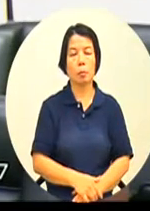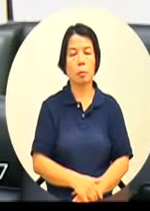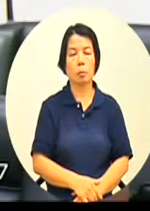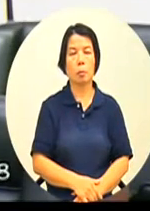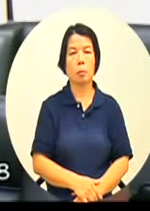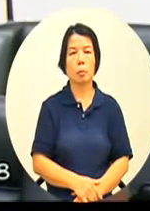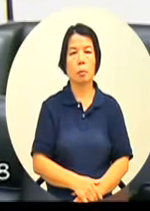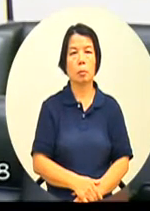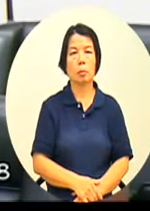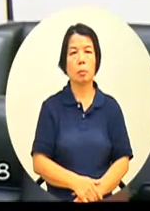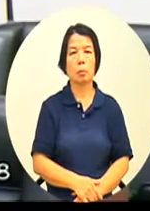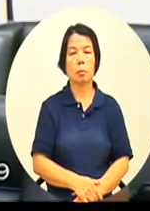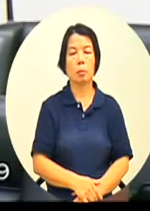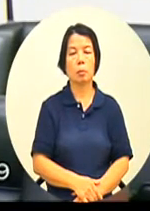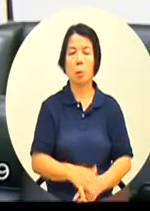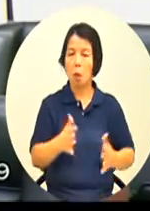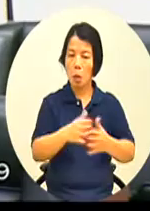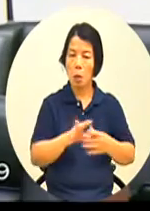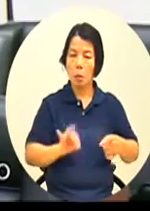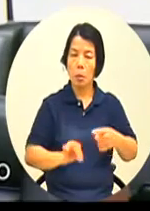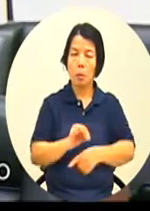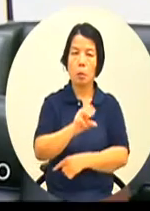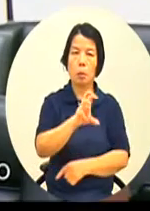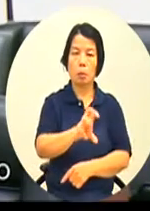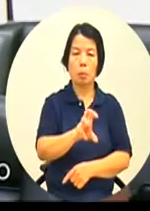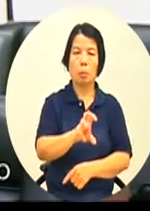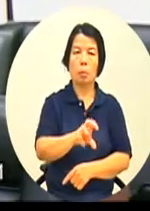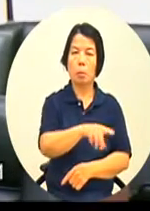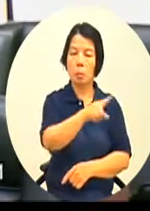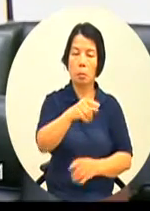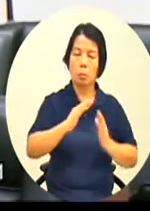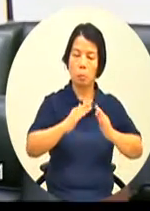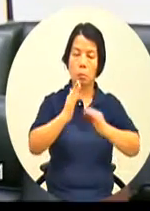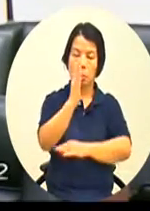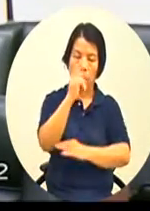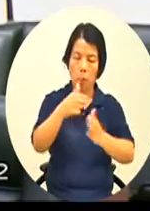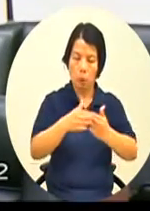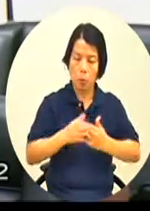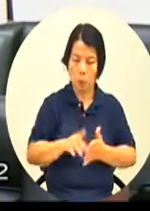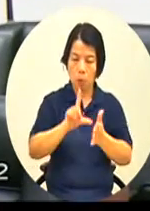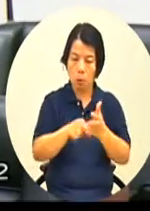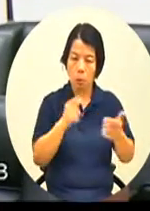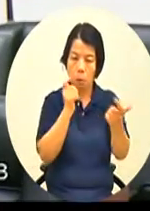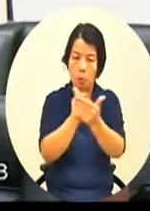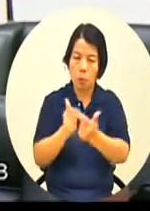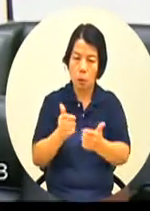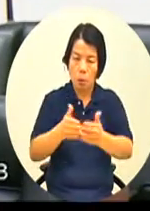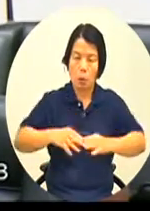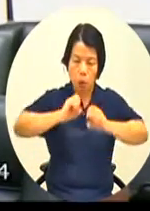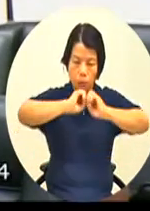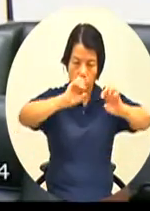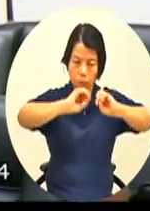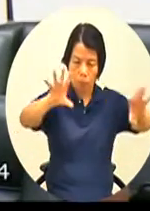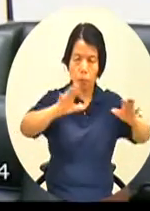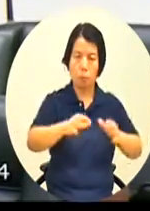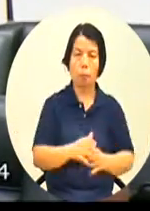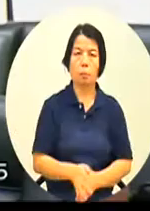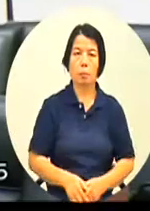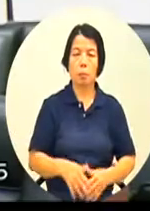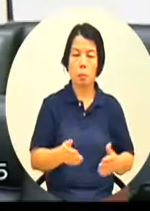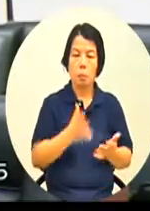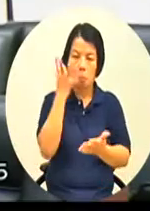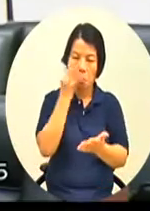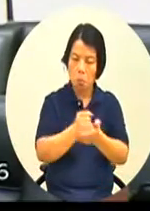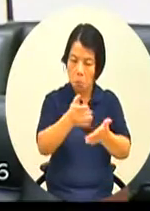的问法，它还有高达八成的支持度。我认为市政府你也应该要在适当的时间常常发布这个讯息，让市民朋友